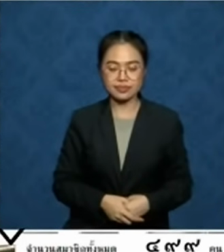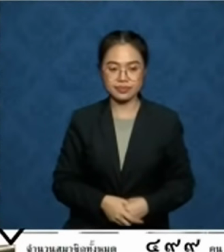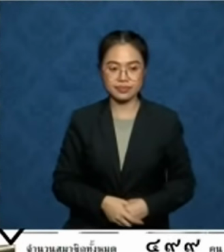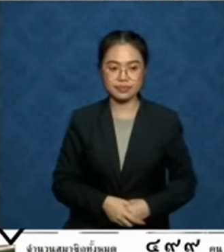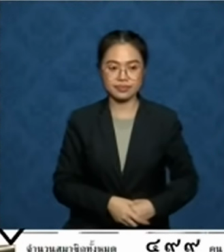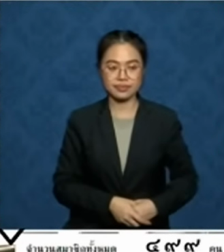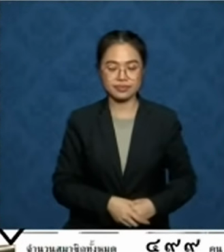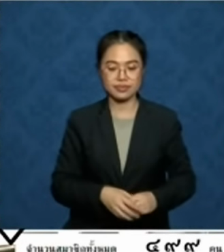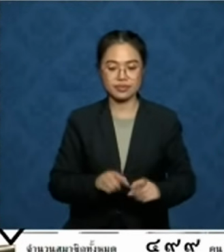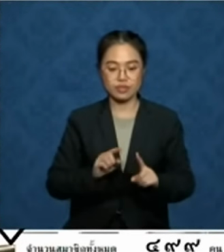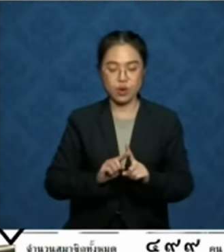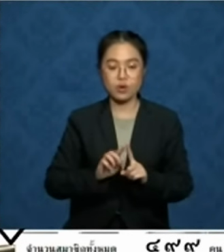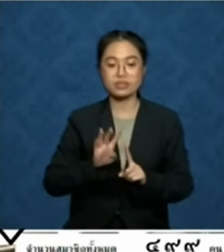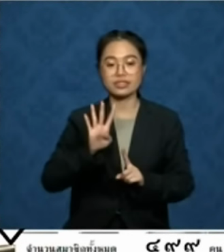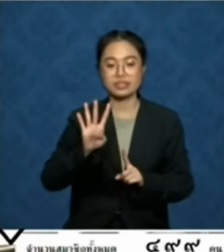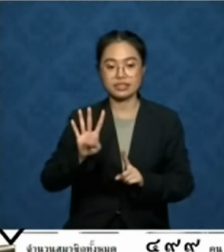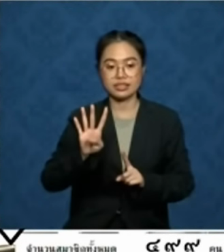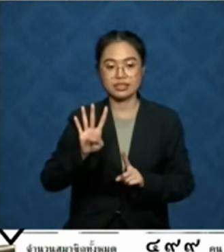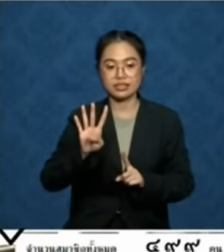ข้อ4